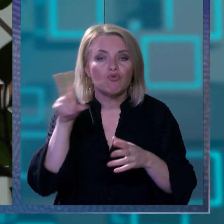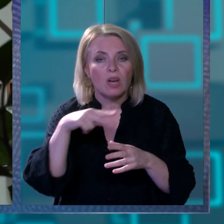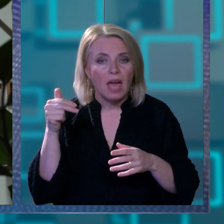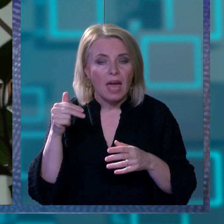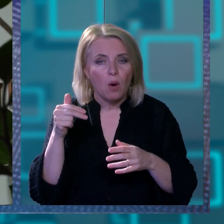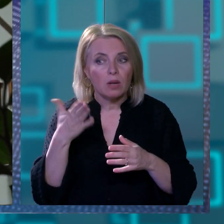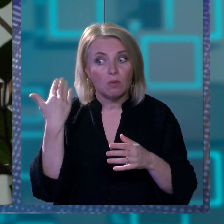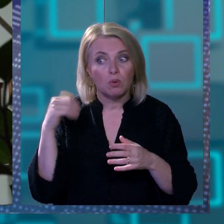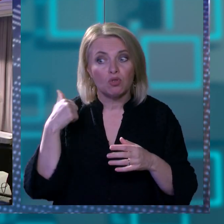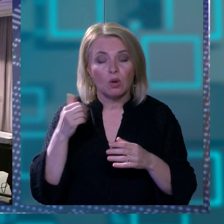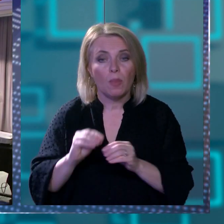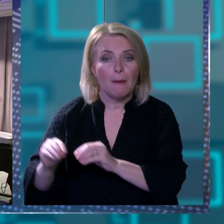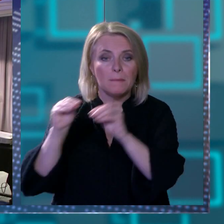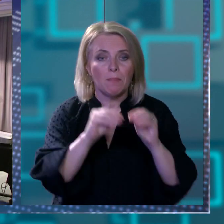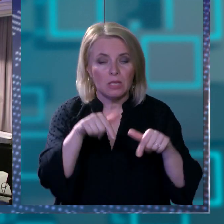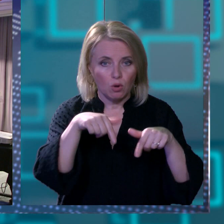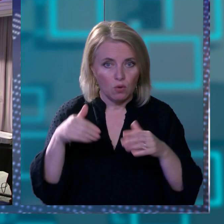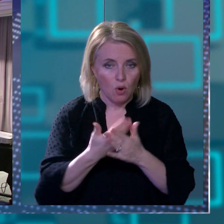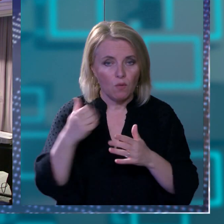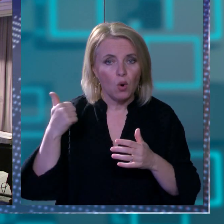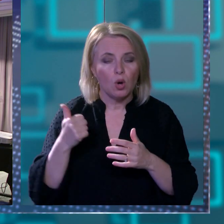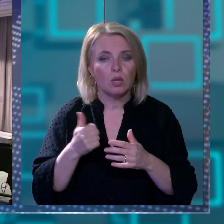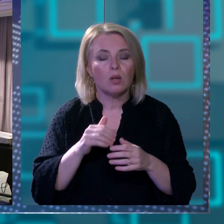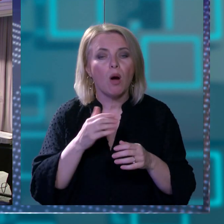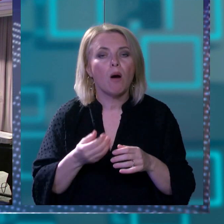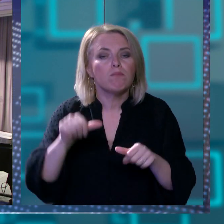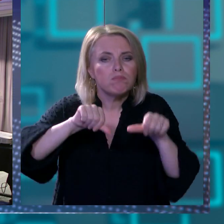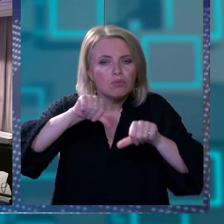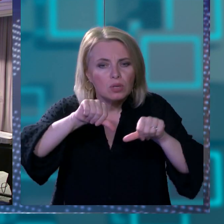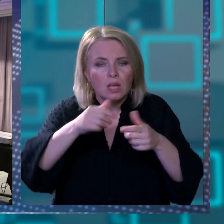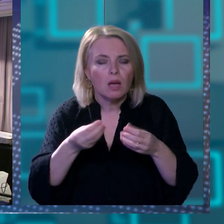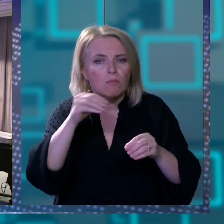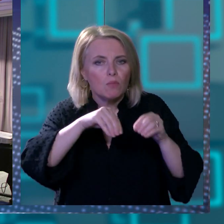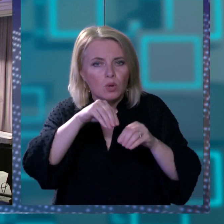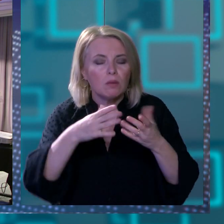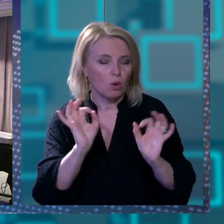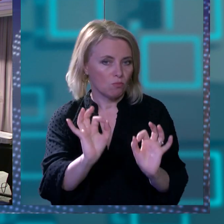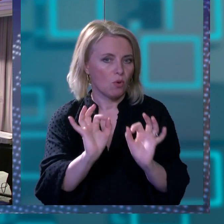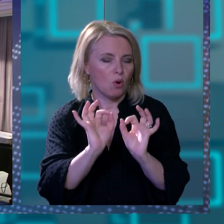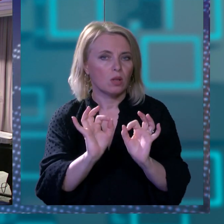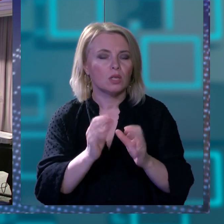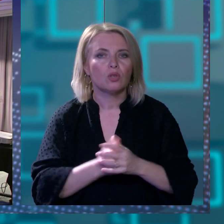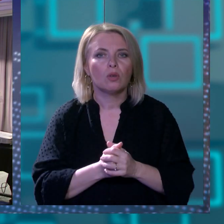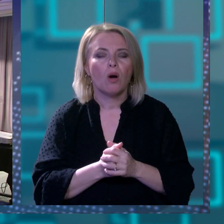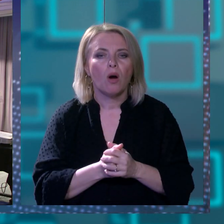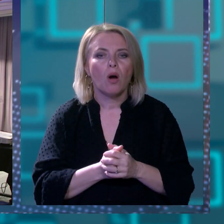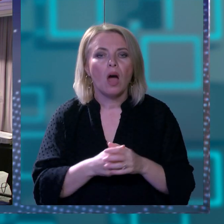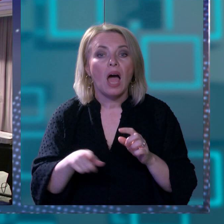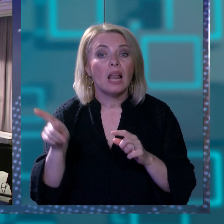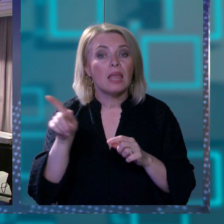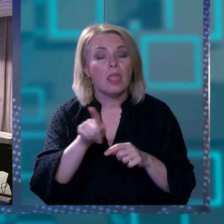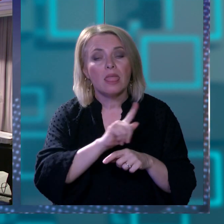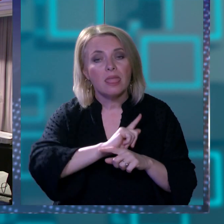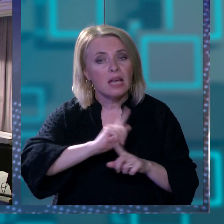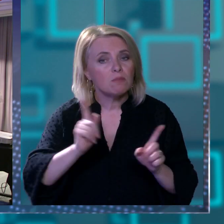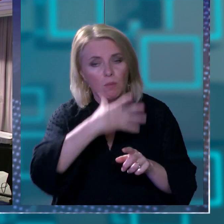prebacili protekle godine u ovu. Punjenje je bilo jako dobro, ali ne smijemo zaboraviti da je novim zakonom iz